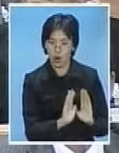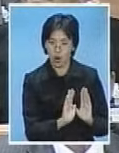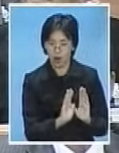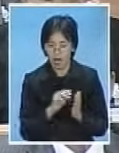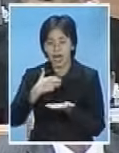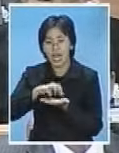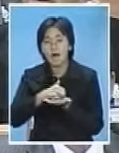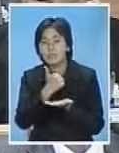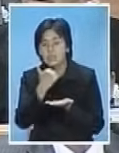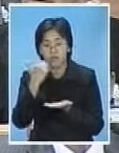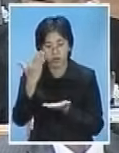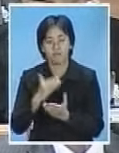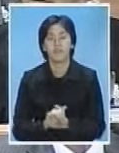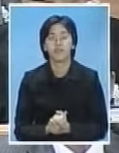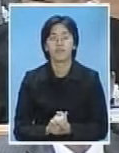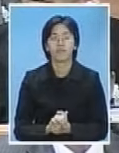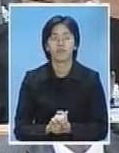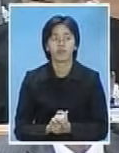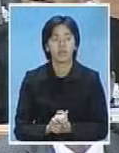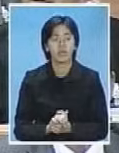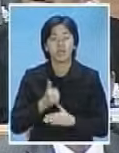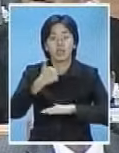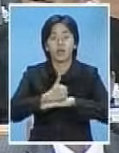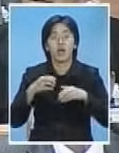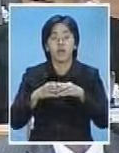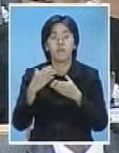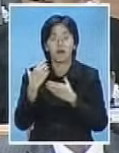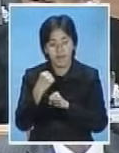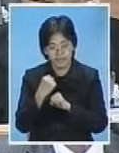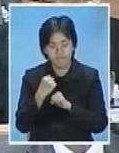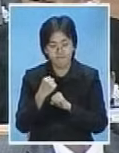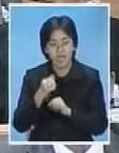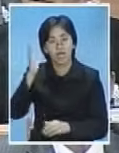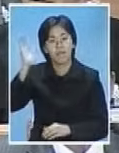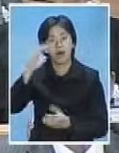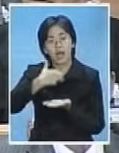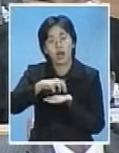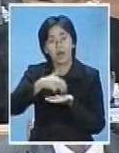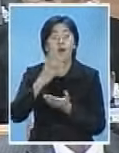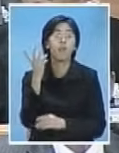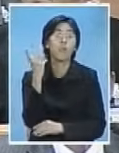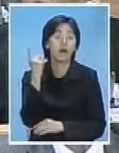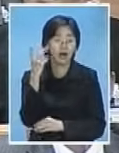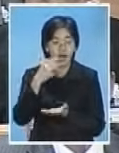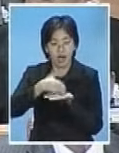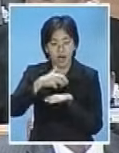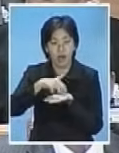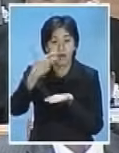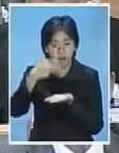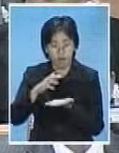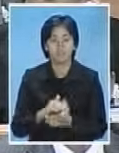งก็ท่านนายท่านหัวหน้าพรรคประชาธิปัตย์ท่านได้กรุณาพูดเอาไว้ตั้งแต่เมื่อวานนะครับ